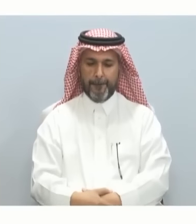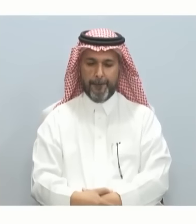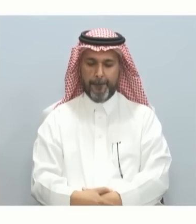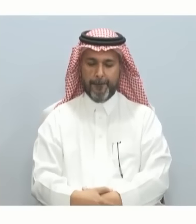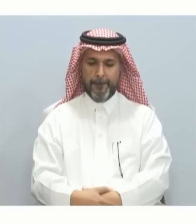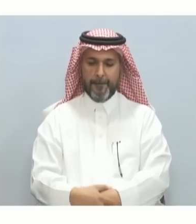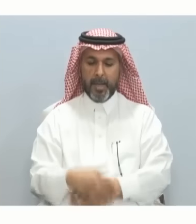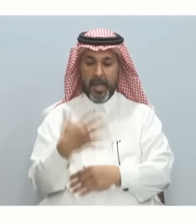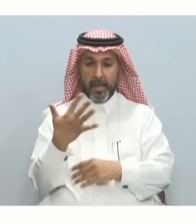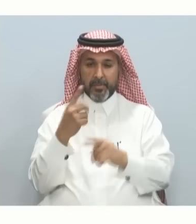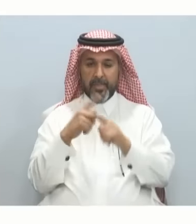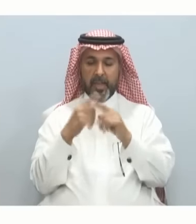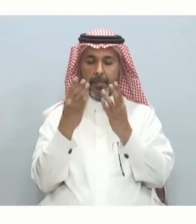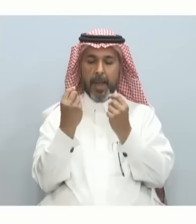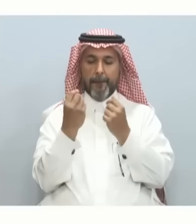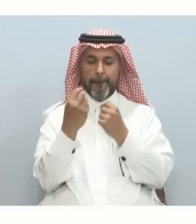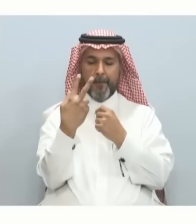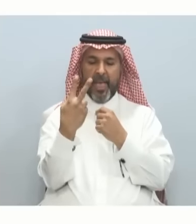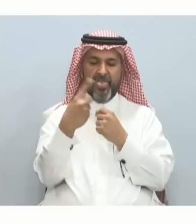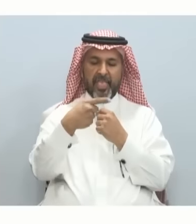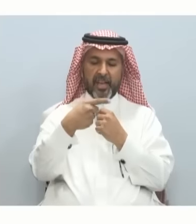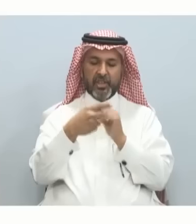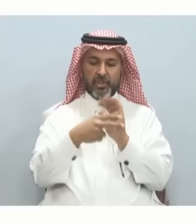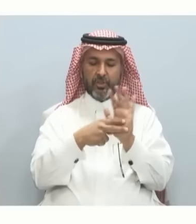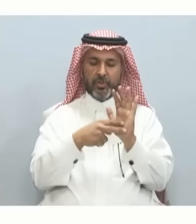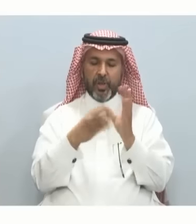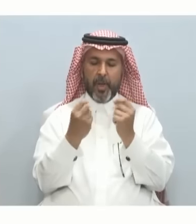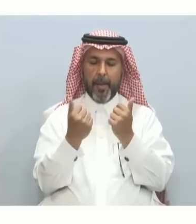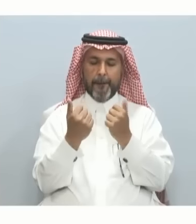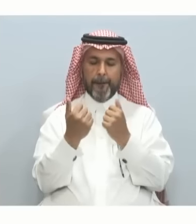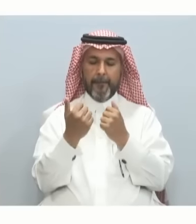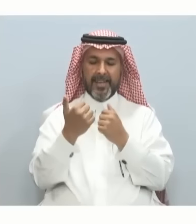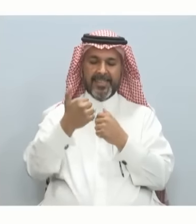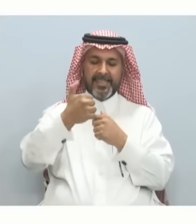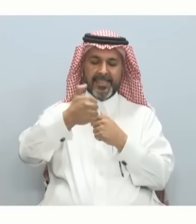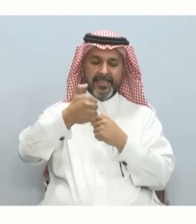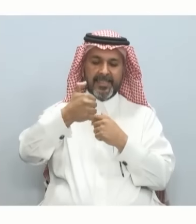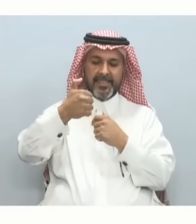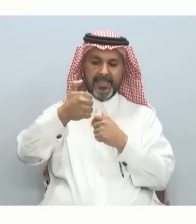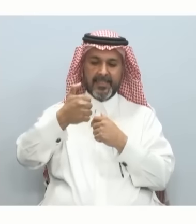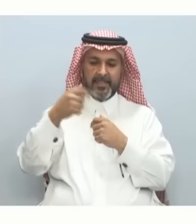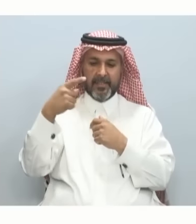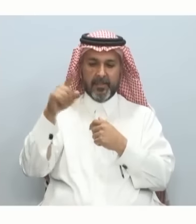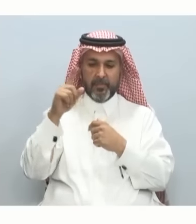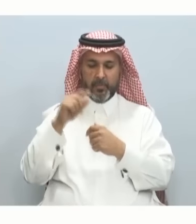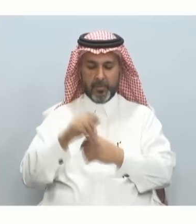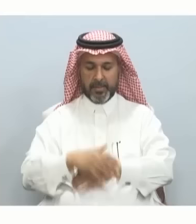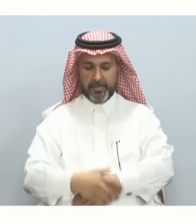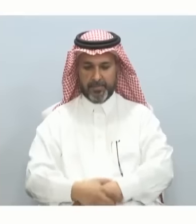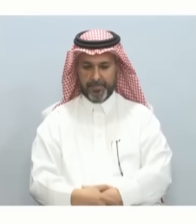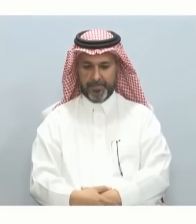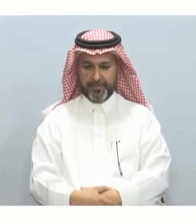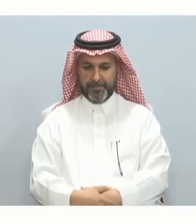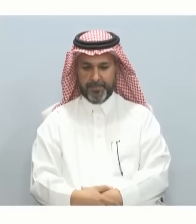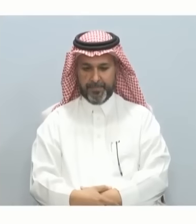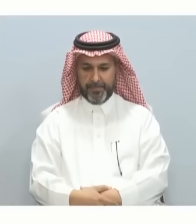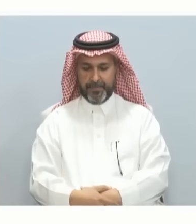في اليوم خمسه مضروبه في اثنا عشر تساوي كم يا ابطال ستون صلاه